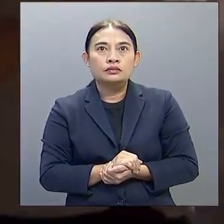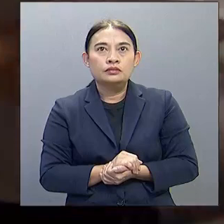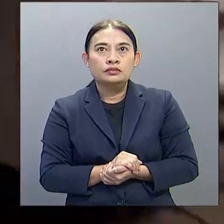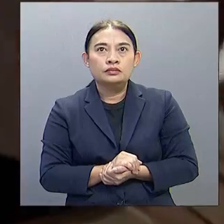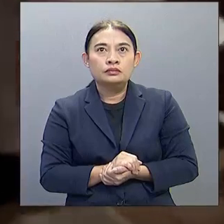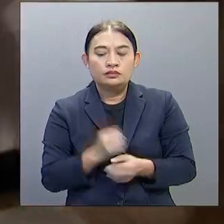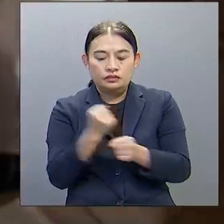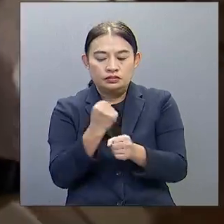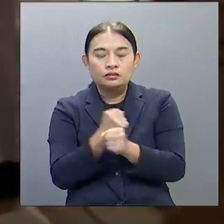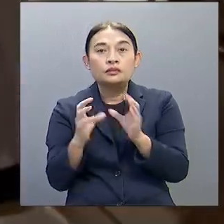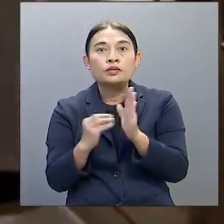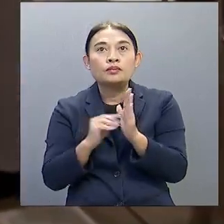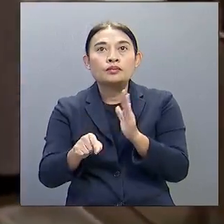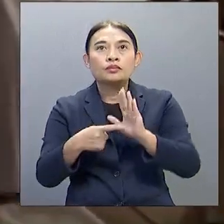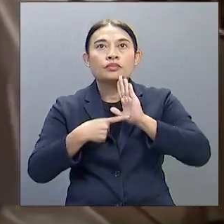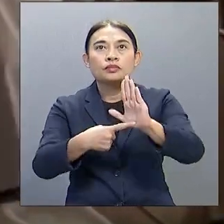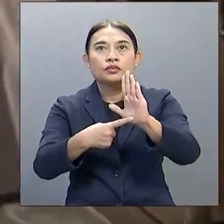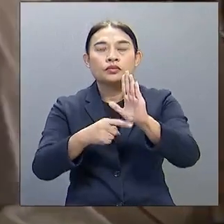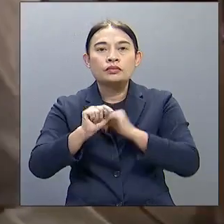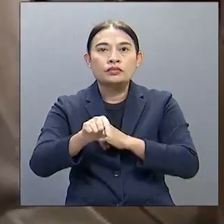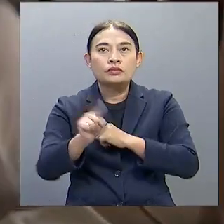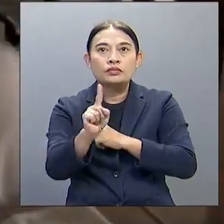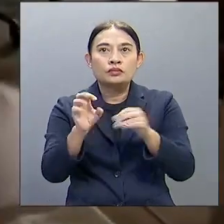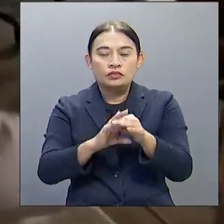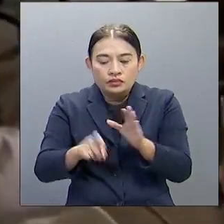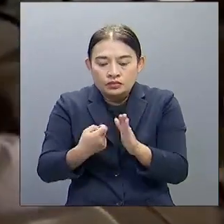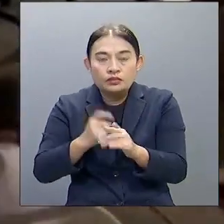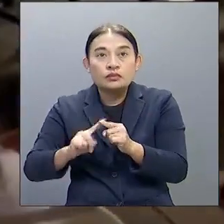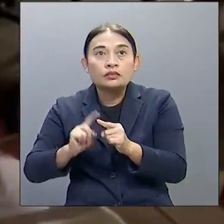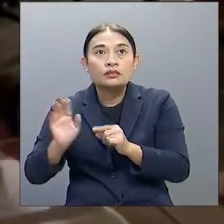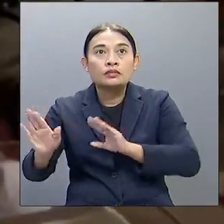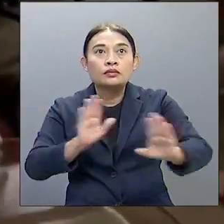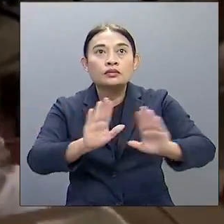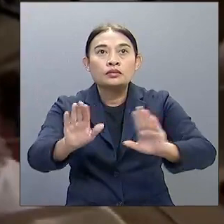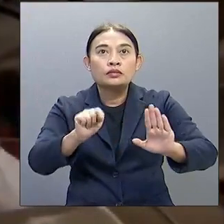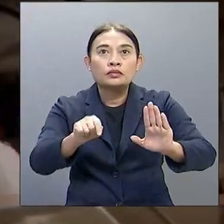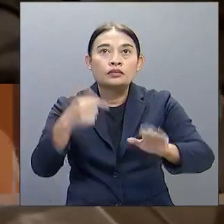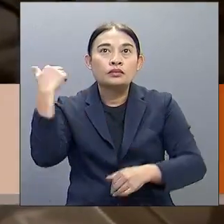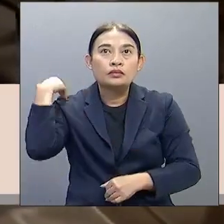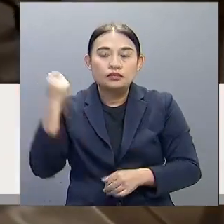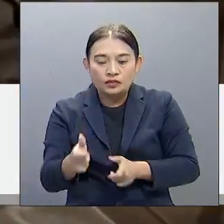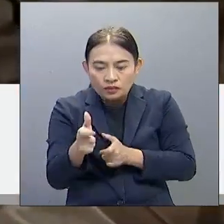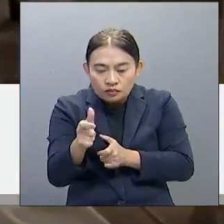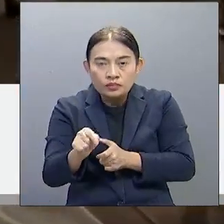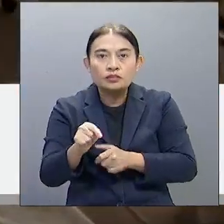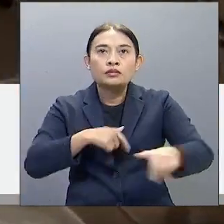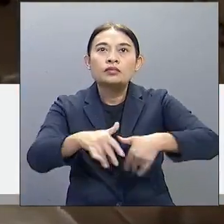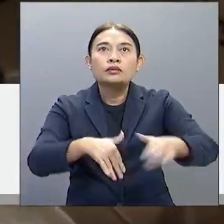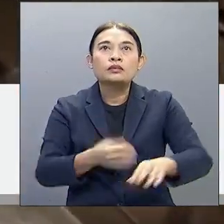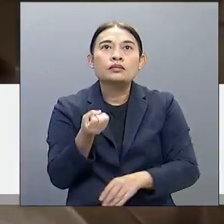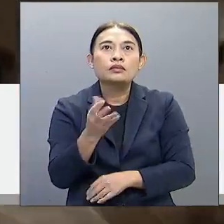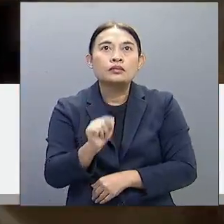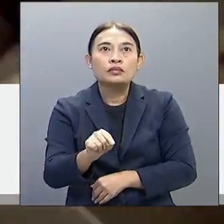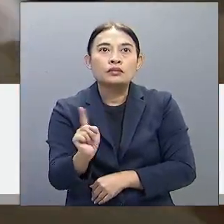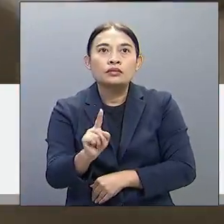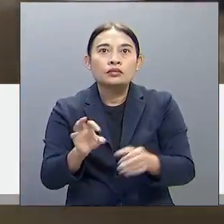การฝึกอบรมและการสาธิตในครั้งนี้สืบเนื่องจากหลายเหตุการณ์ที่ผ่านมาที่มีผู้ก่อเหตุยิงประชาชนจำนวนมากแล้วก็เกิดขึ้นต